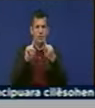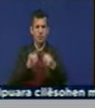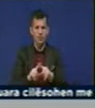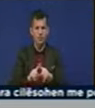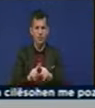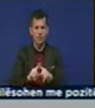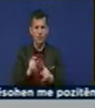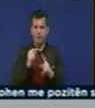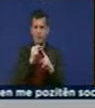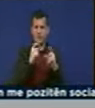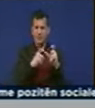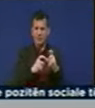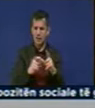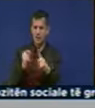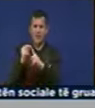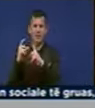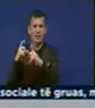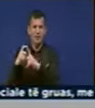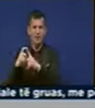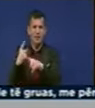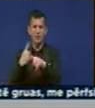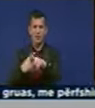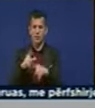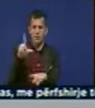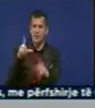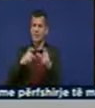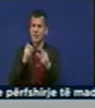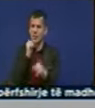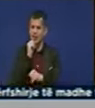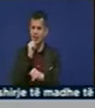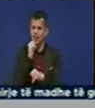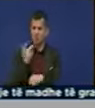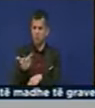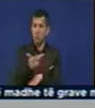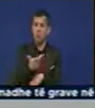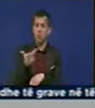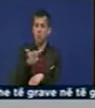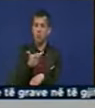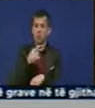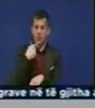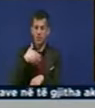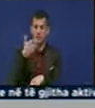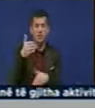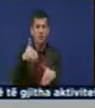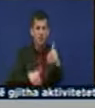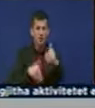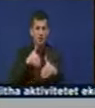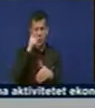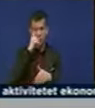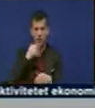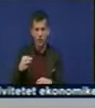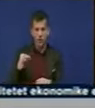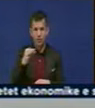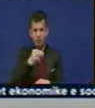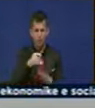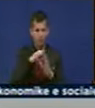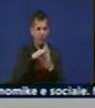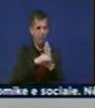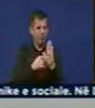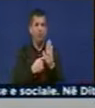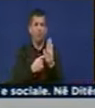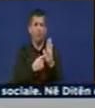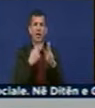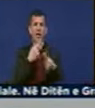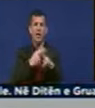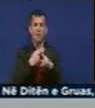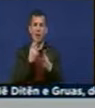Partia Socialiste, Partia Demokratike dhe Lëvizja Socialiste për Integrim, që në zgjedhjet e ardhshme lokale, në listat e partive